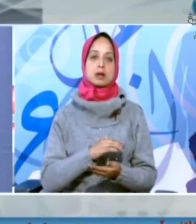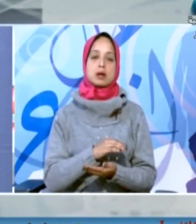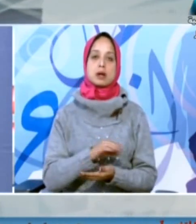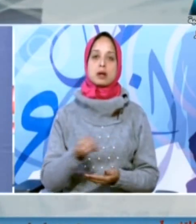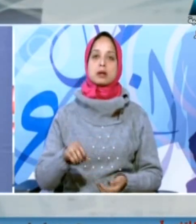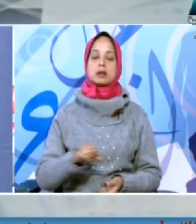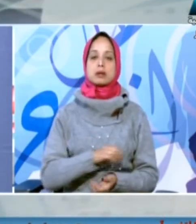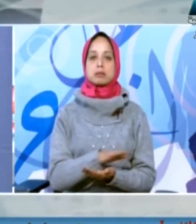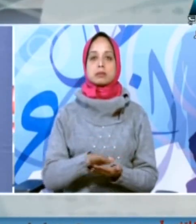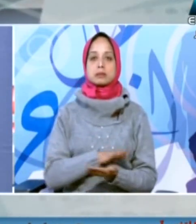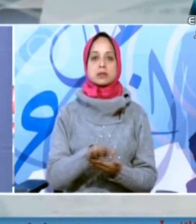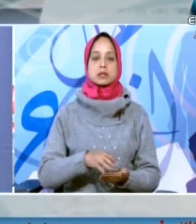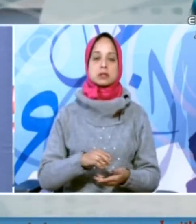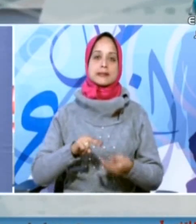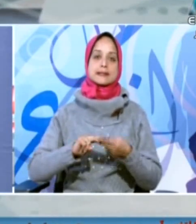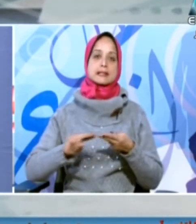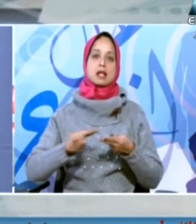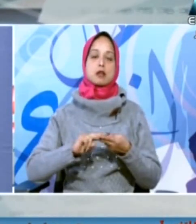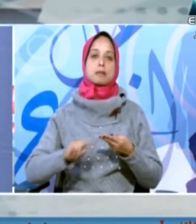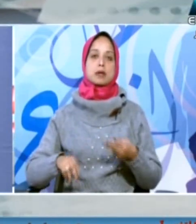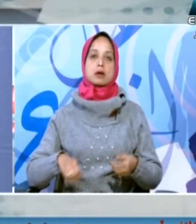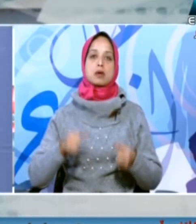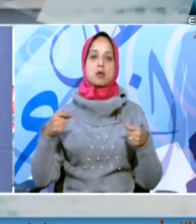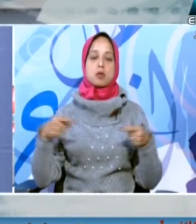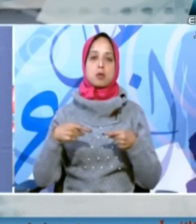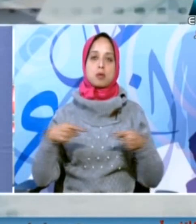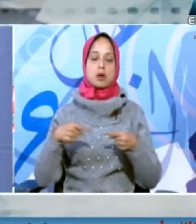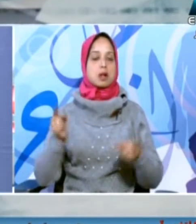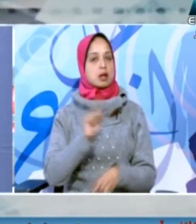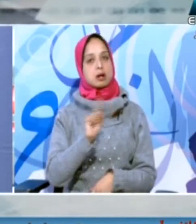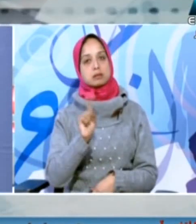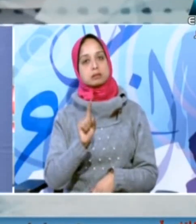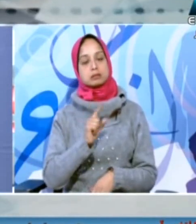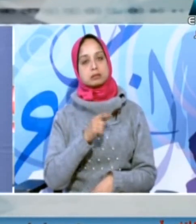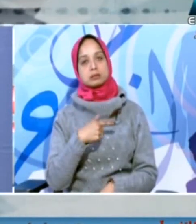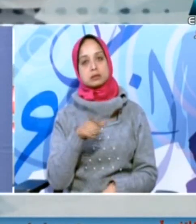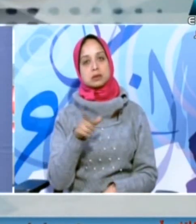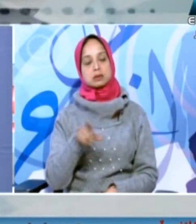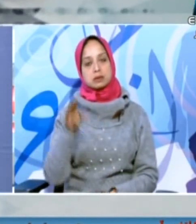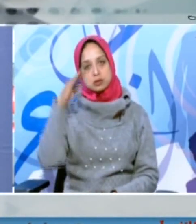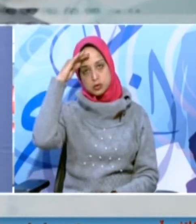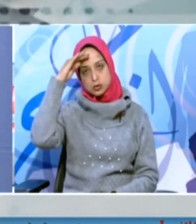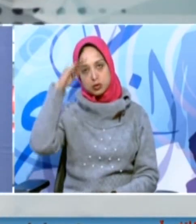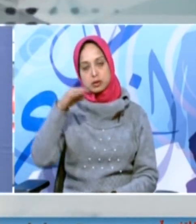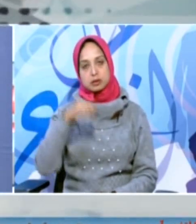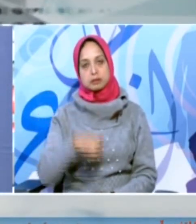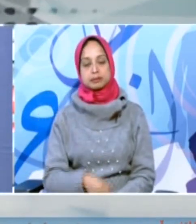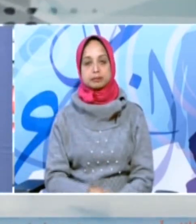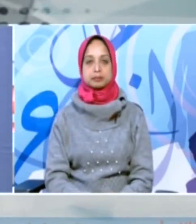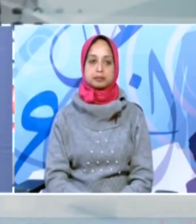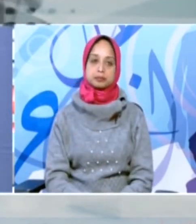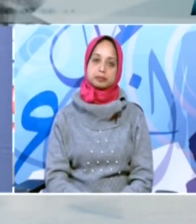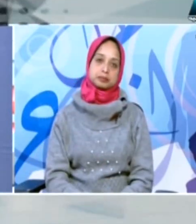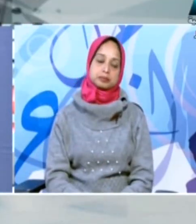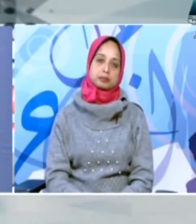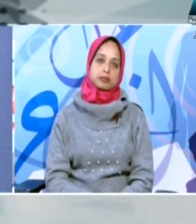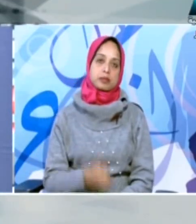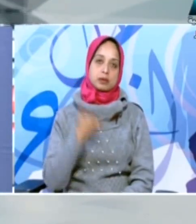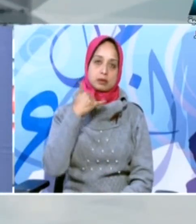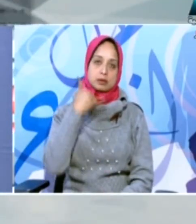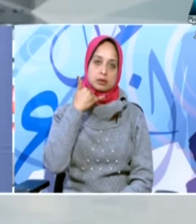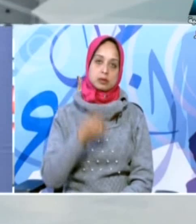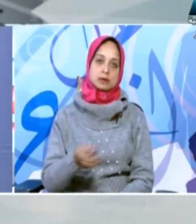استخدام القوة في فض النزاع. حاجة تانية يا هبة؟ شكرا. تحت أمرك يا بنتي. لو في اتصال تاني؟